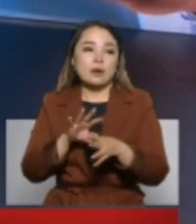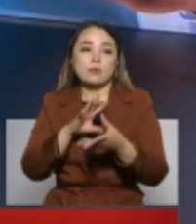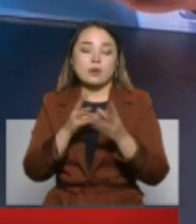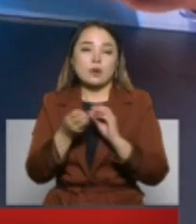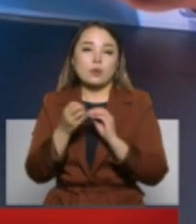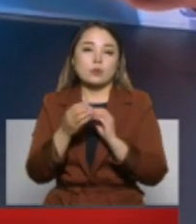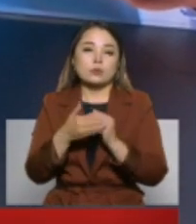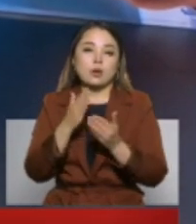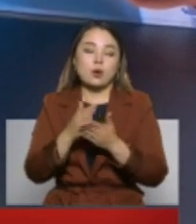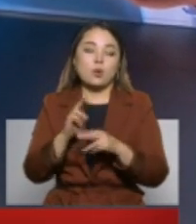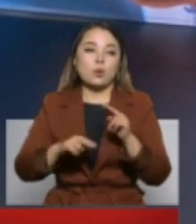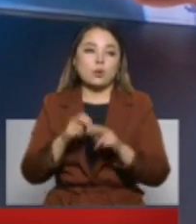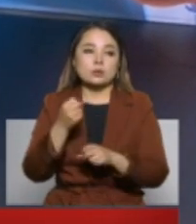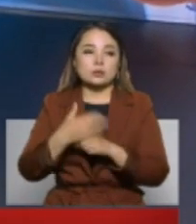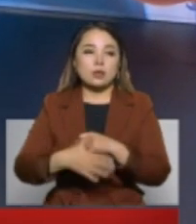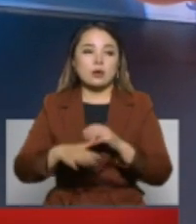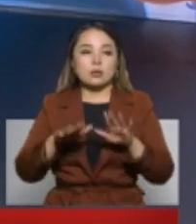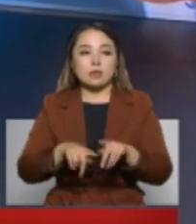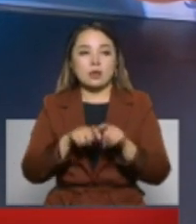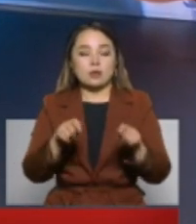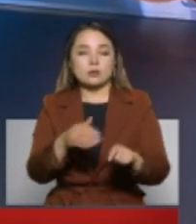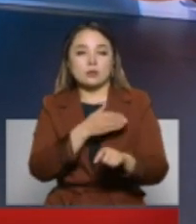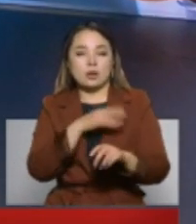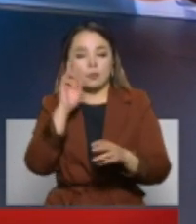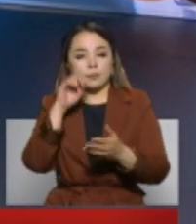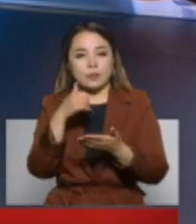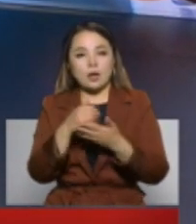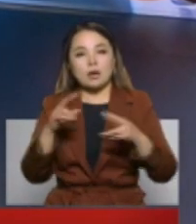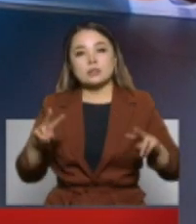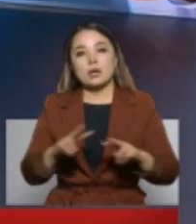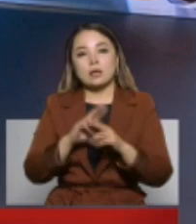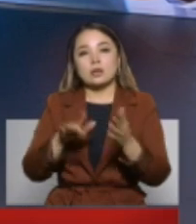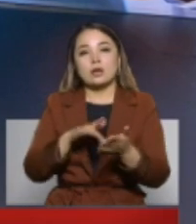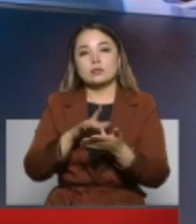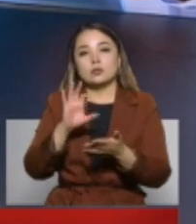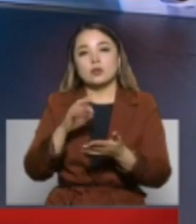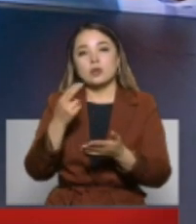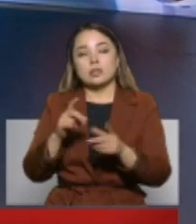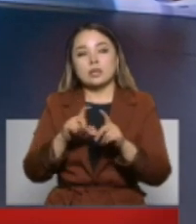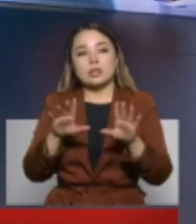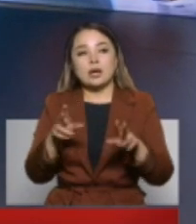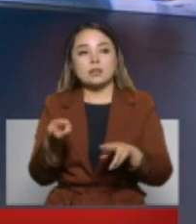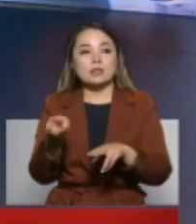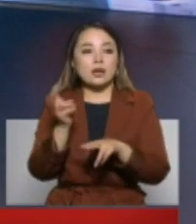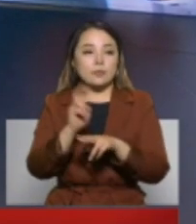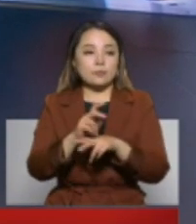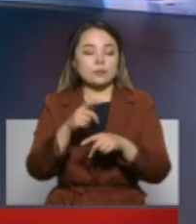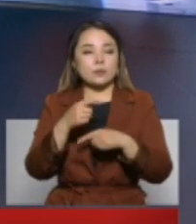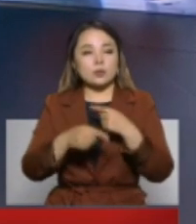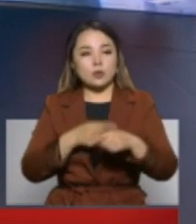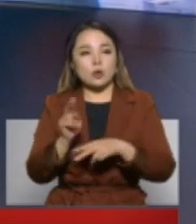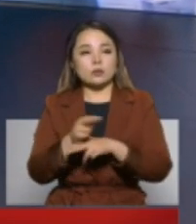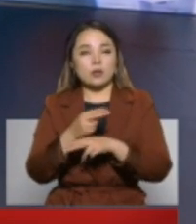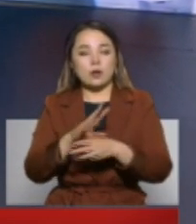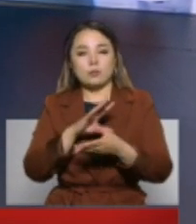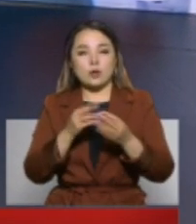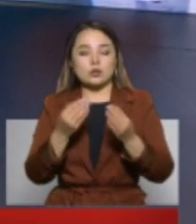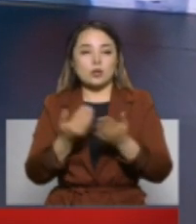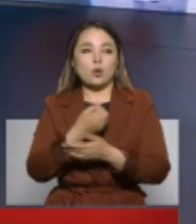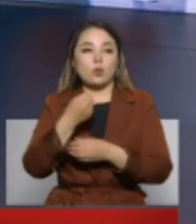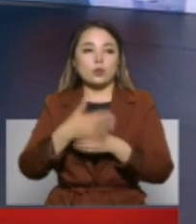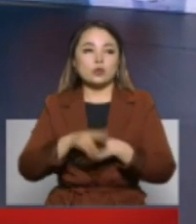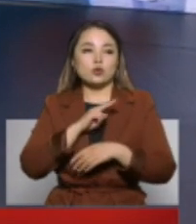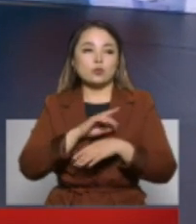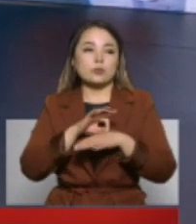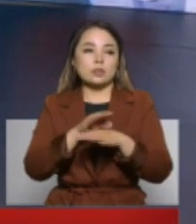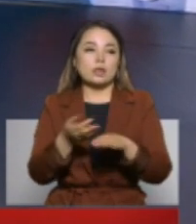10 шақты орталық құрылады. Мемлекет басшысы бүгін Астанадағы әлеуметтік нысандарды аралап, саналы ұрпақ тәрбиелейтін жаңа орталықтың